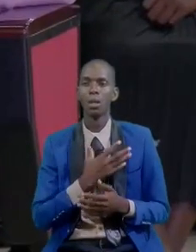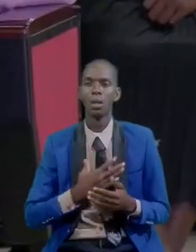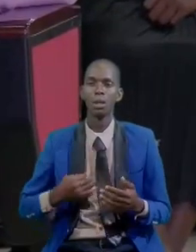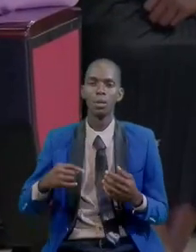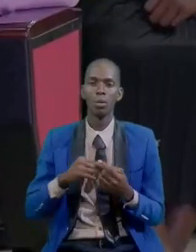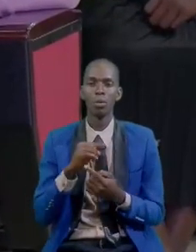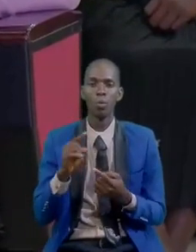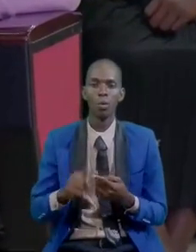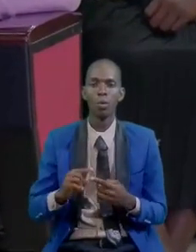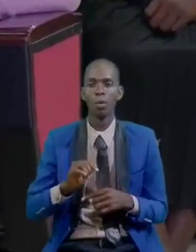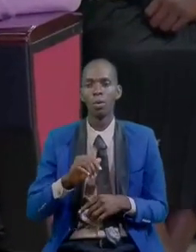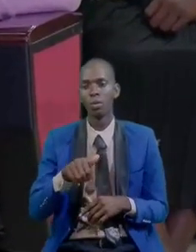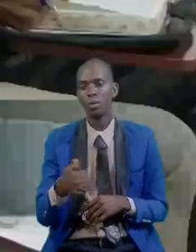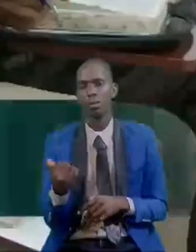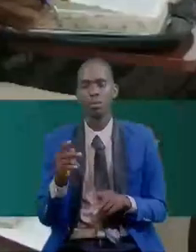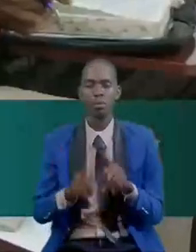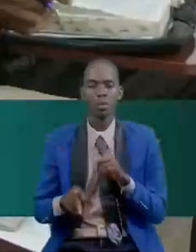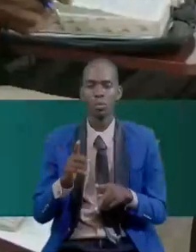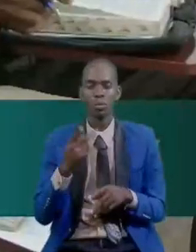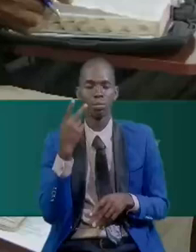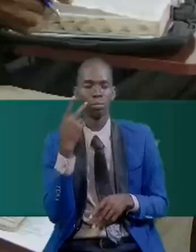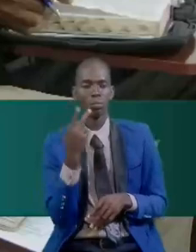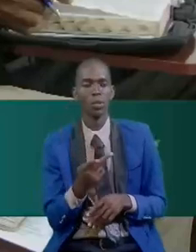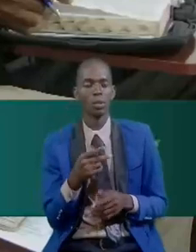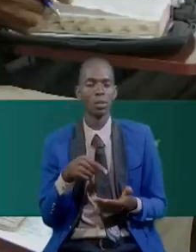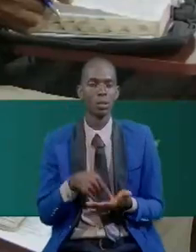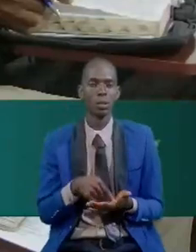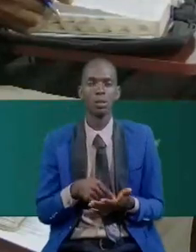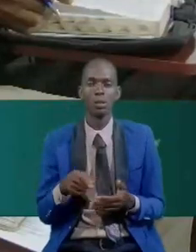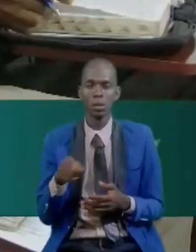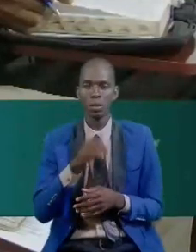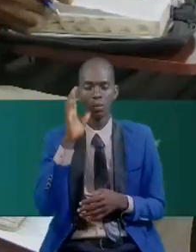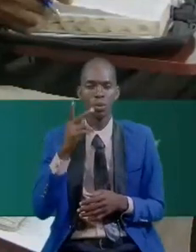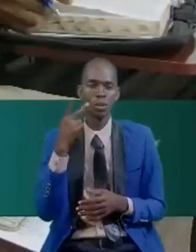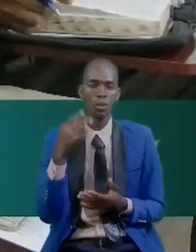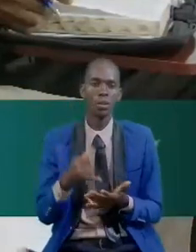le peuple vit cela, ils le verront.